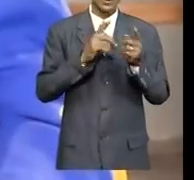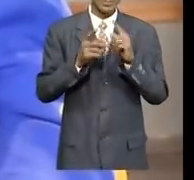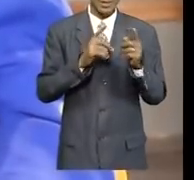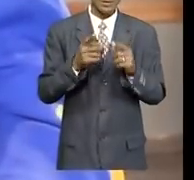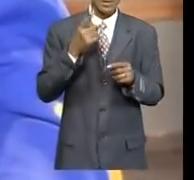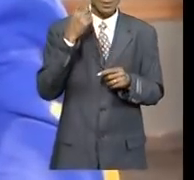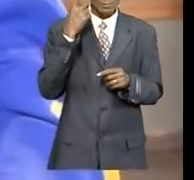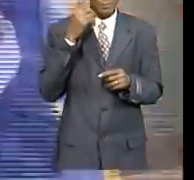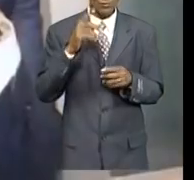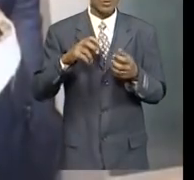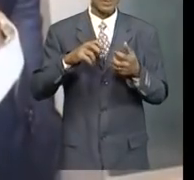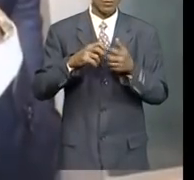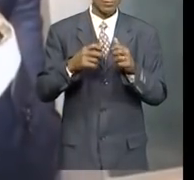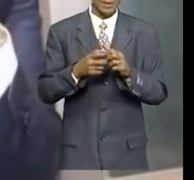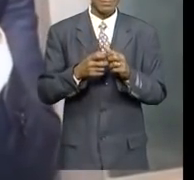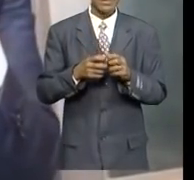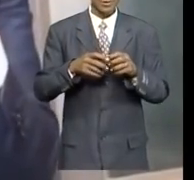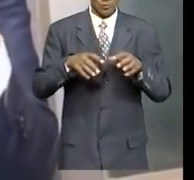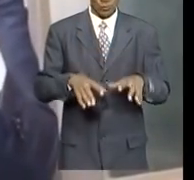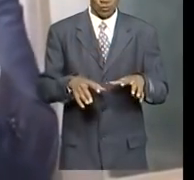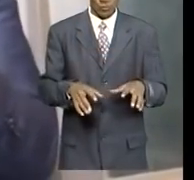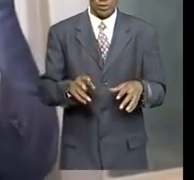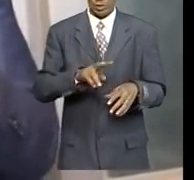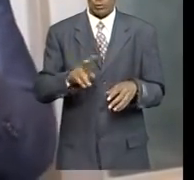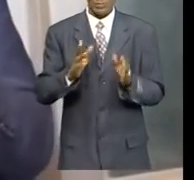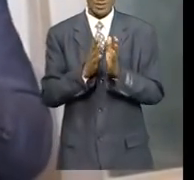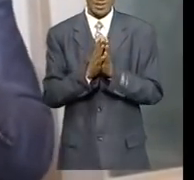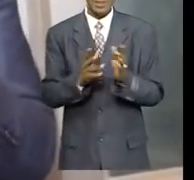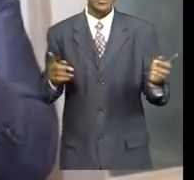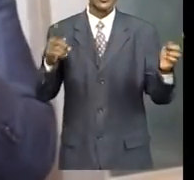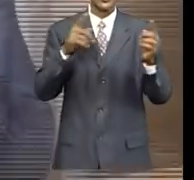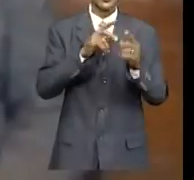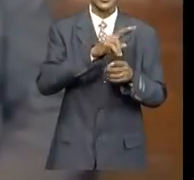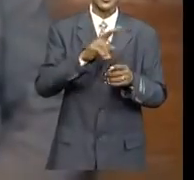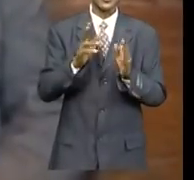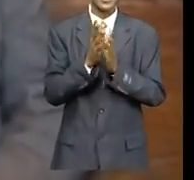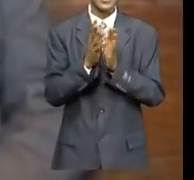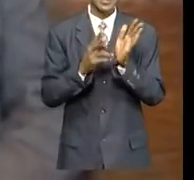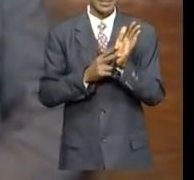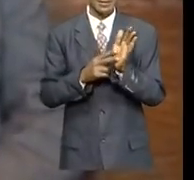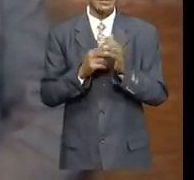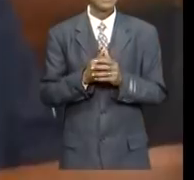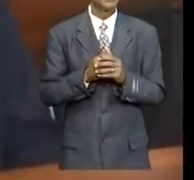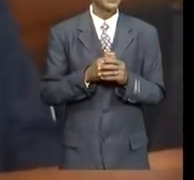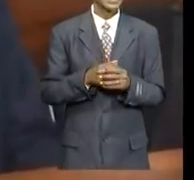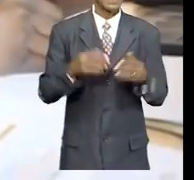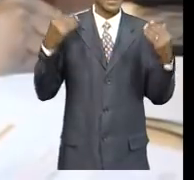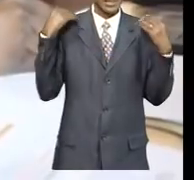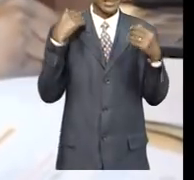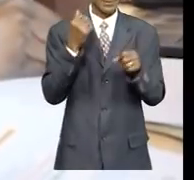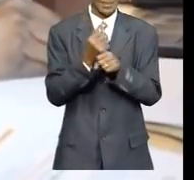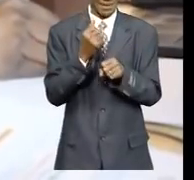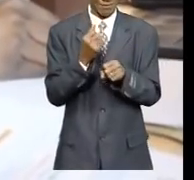banques commerciales congolaises de 2010 à 2017. Cette étude doctorale a été réalisée par les chefs de travaux Faustin